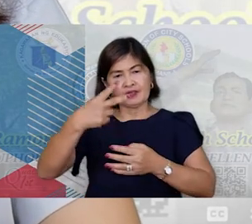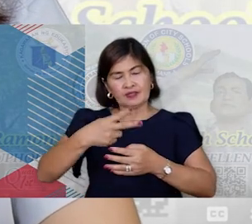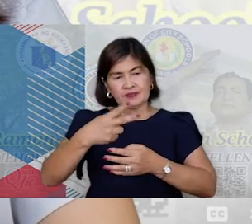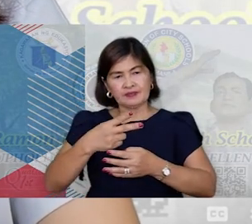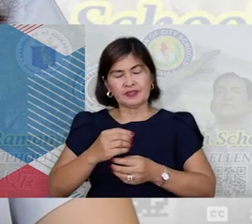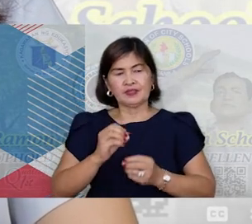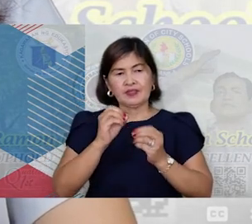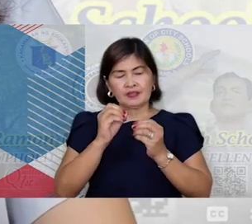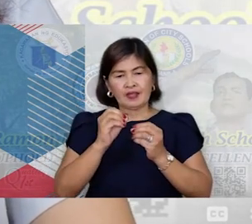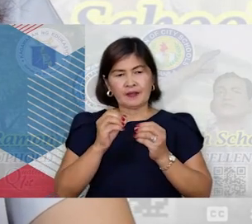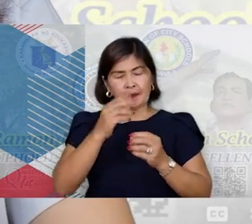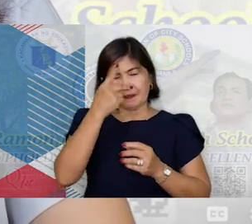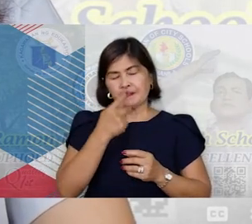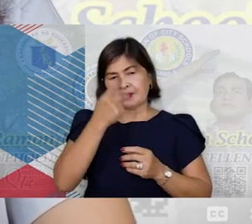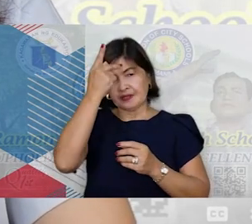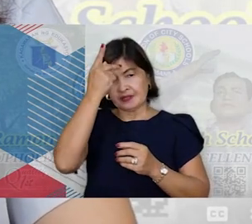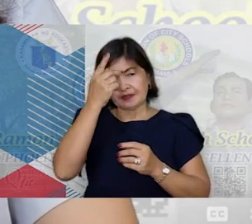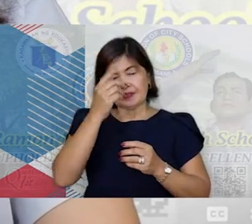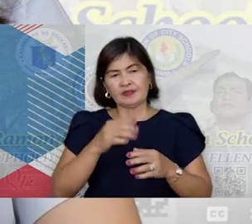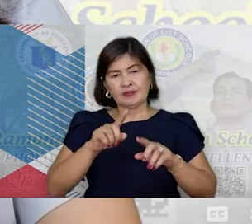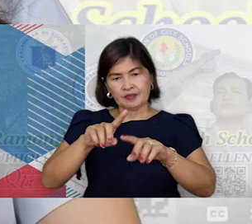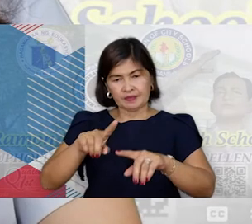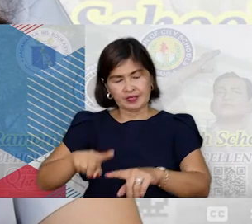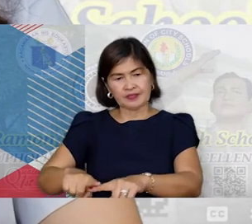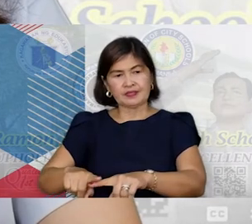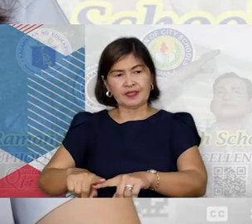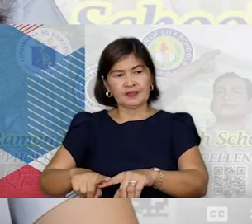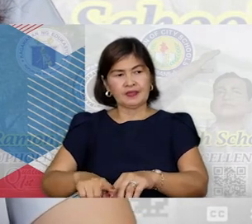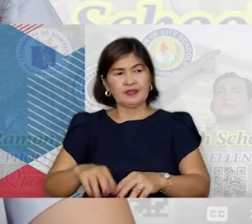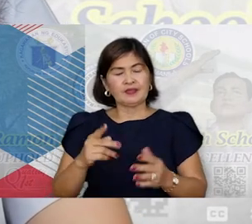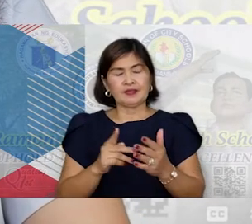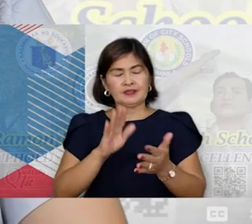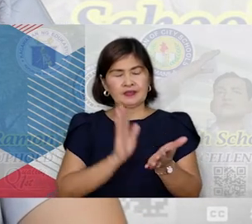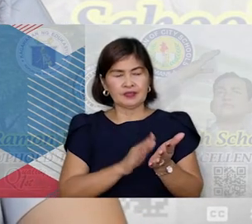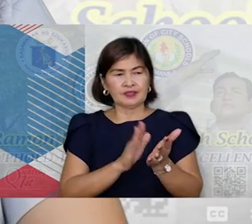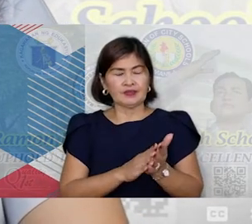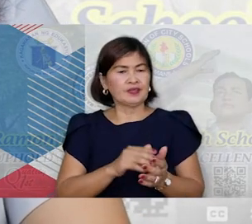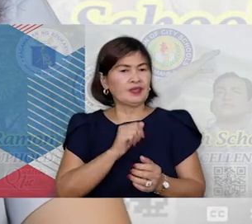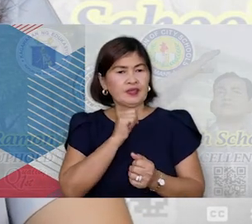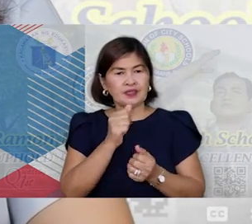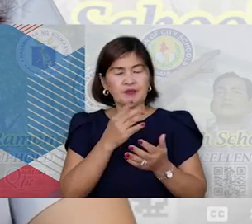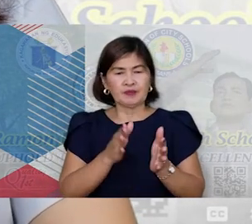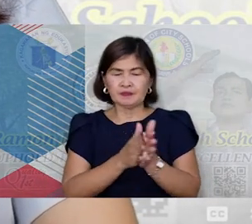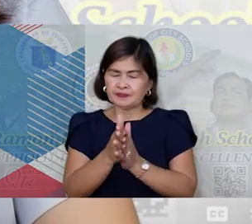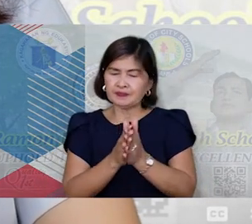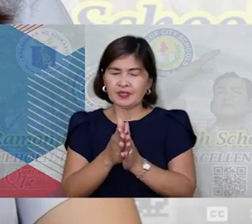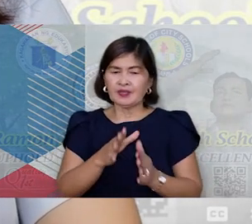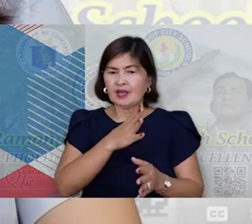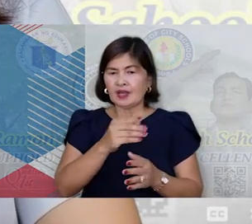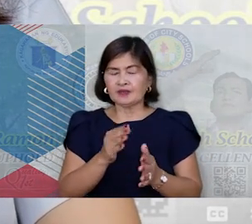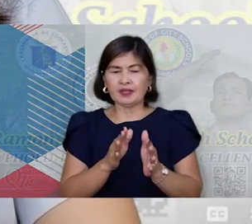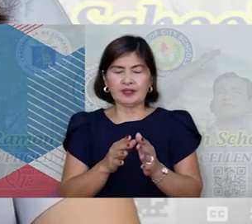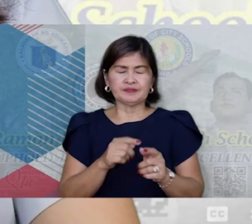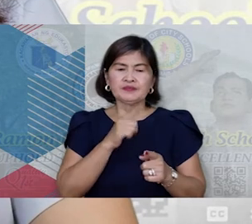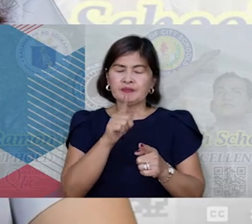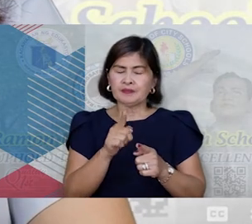ng pamamalagi natin sa paaralan. Hinding-hindi matatawaran ang kanilang pagsisikap at